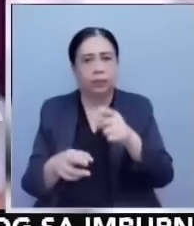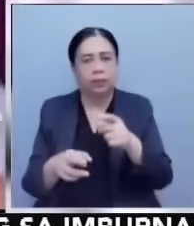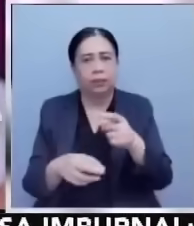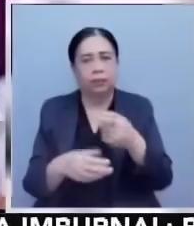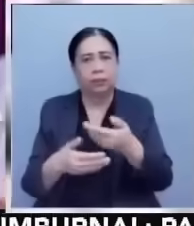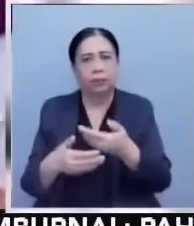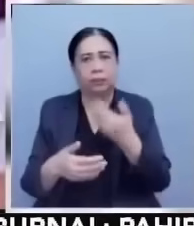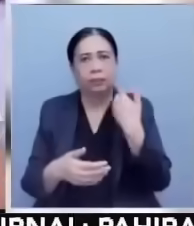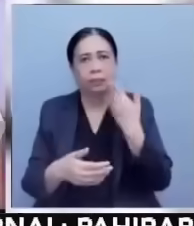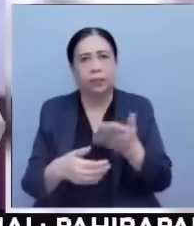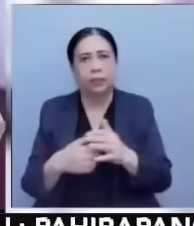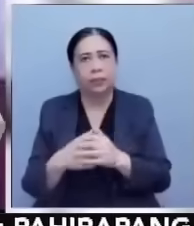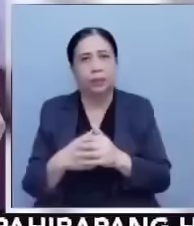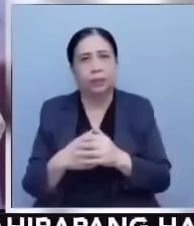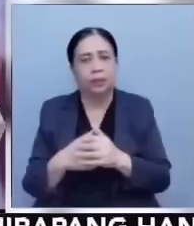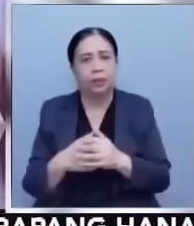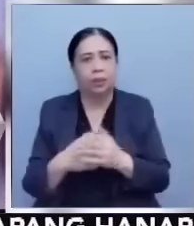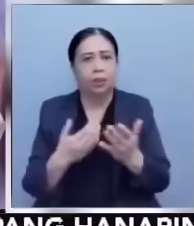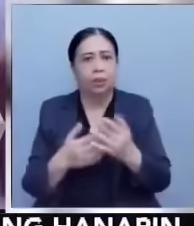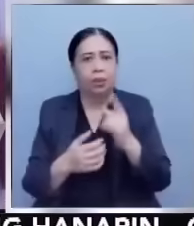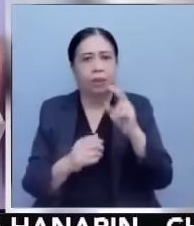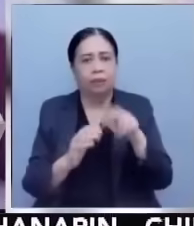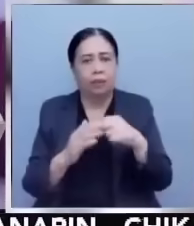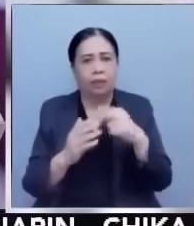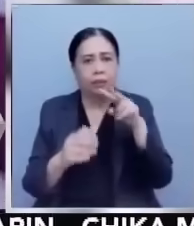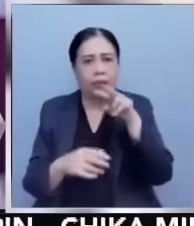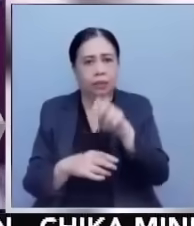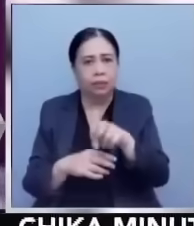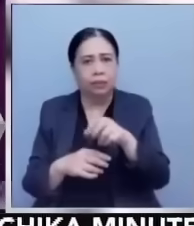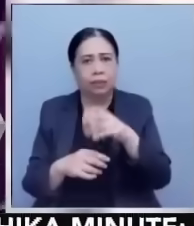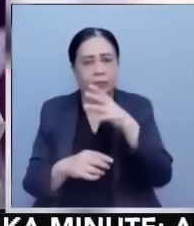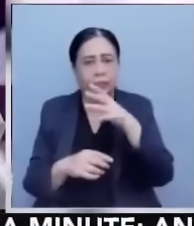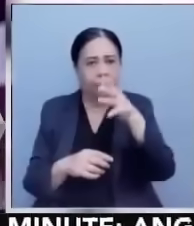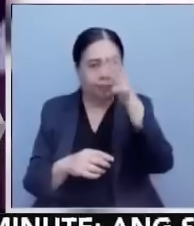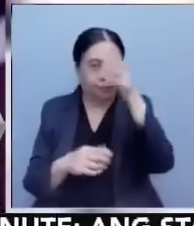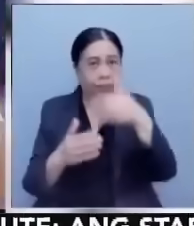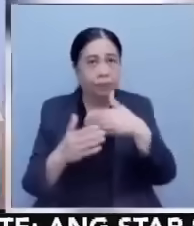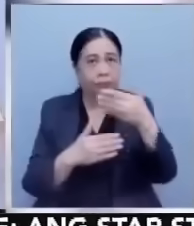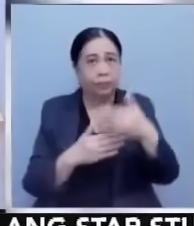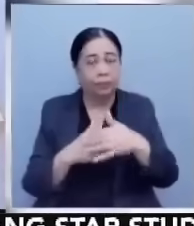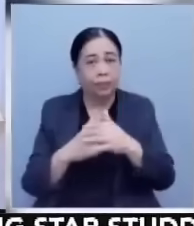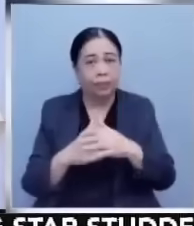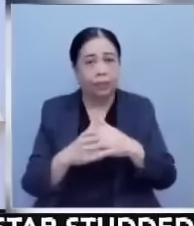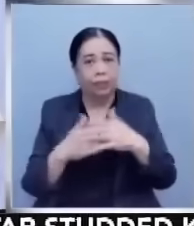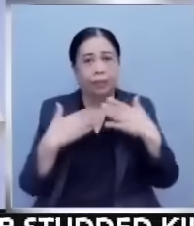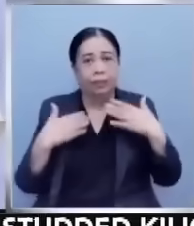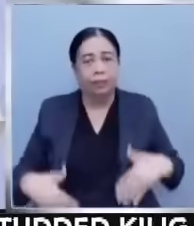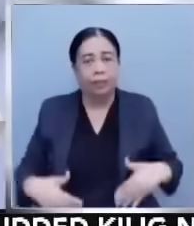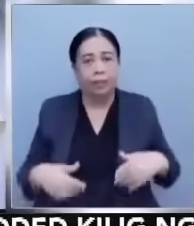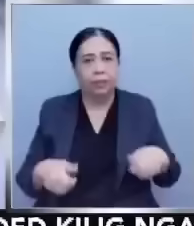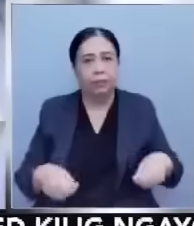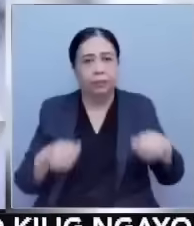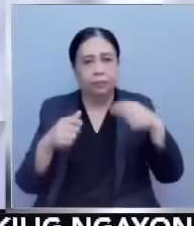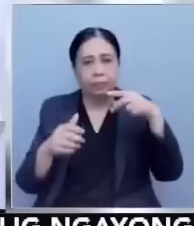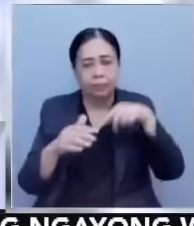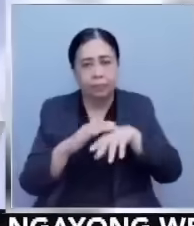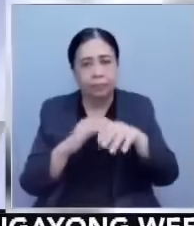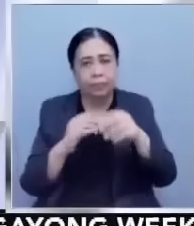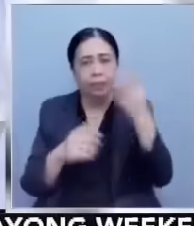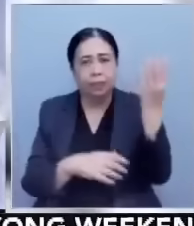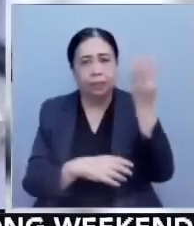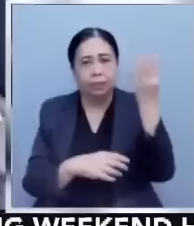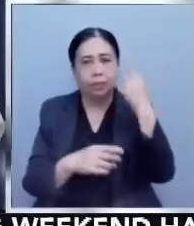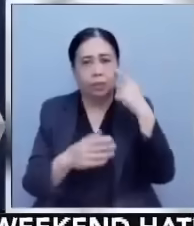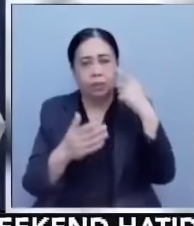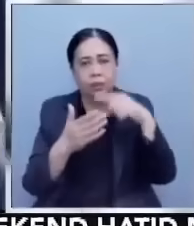Halos kalahating oras naman bago nakita ng mga magulang ang nasa loob ng body bag. Nang pumasok sila sa ambulansya para kumpirmahin